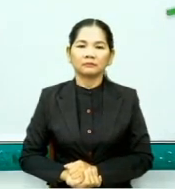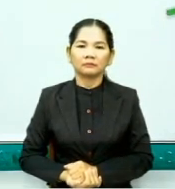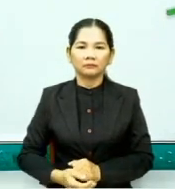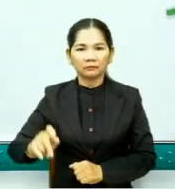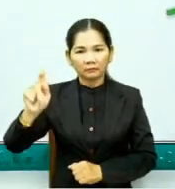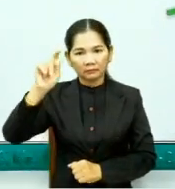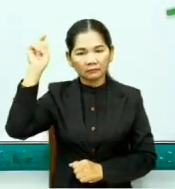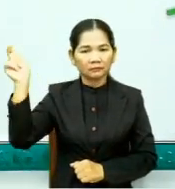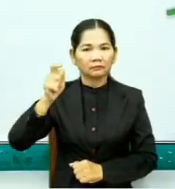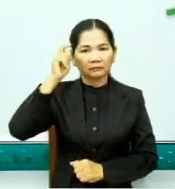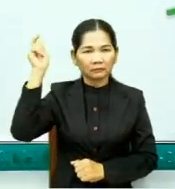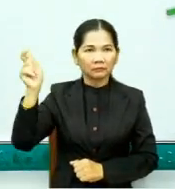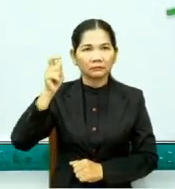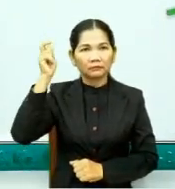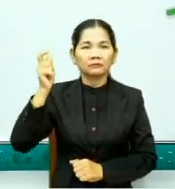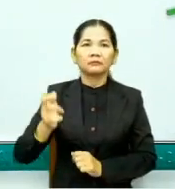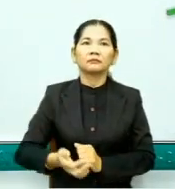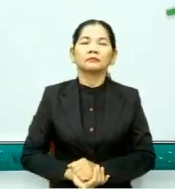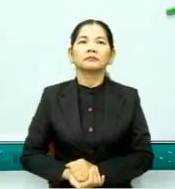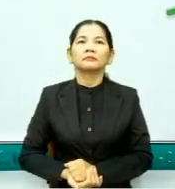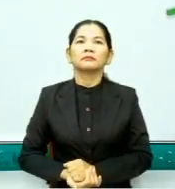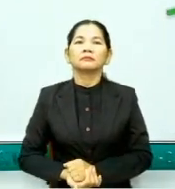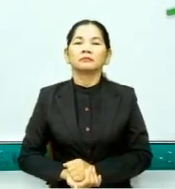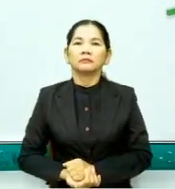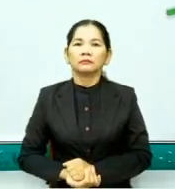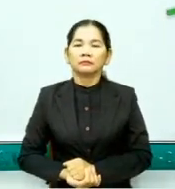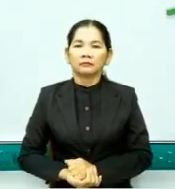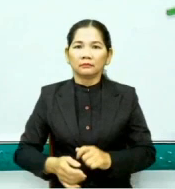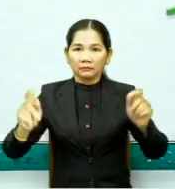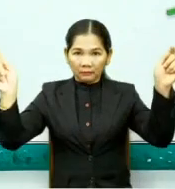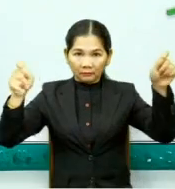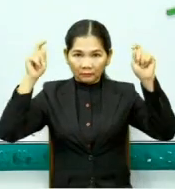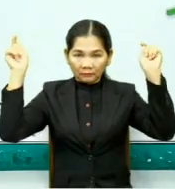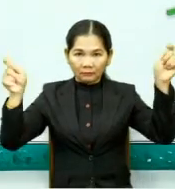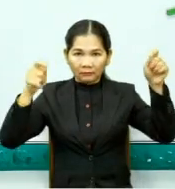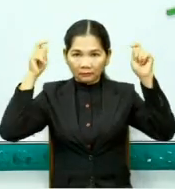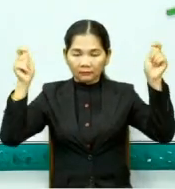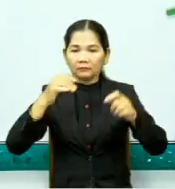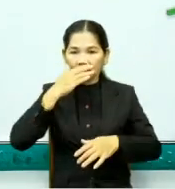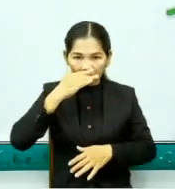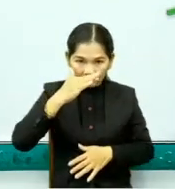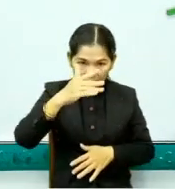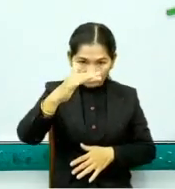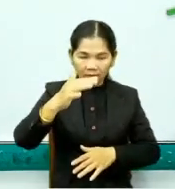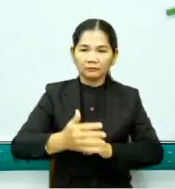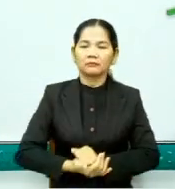Cá pra rộp. Bôn sạ mốt ní.